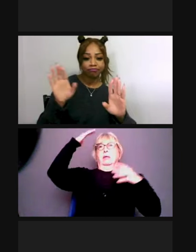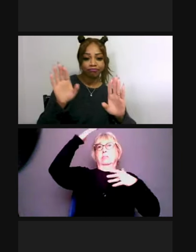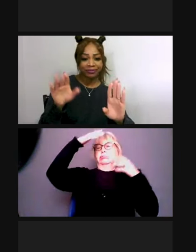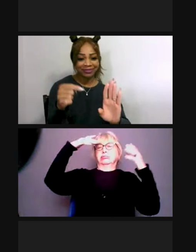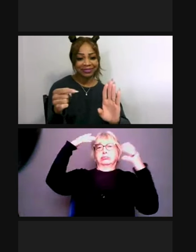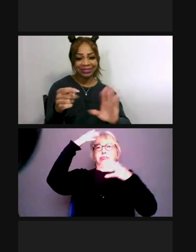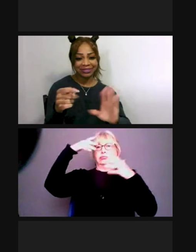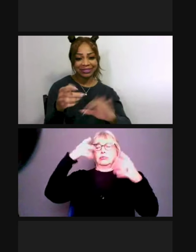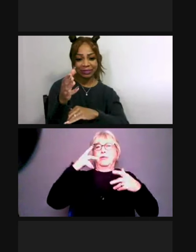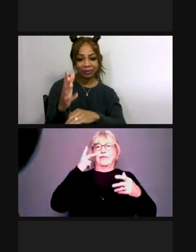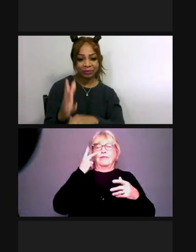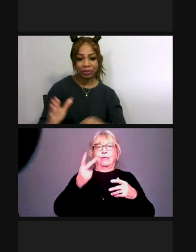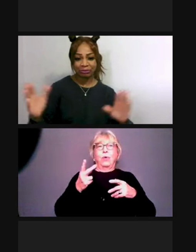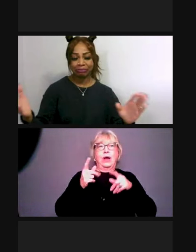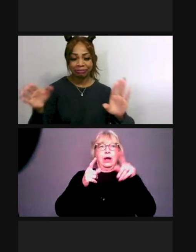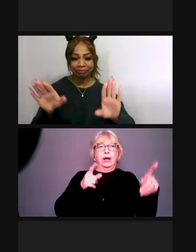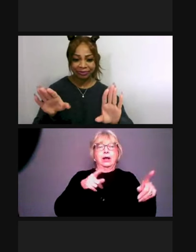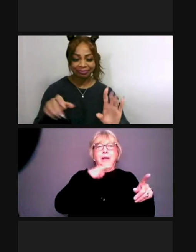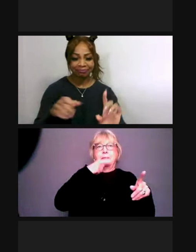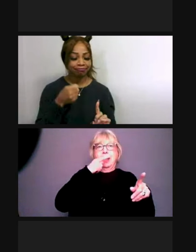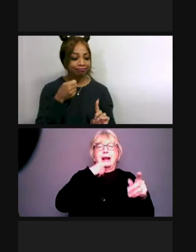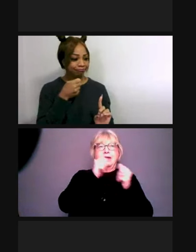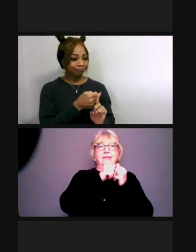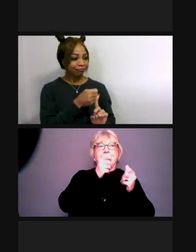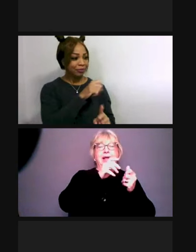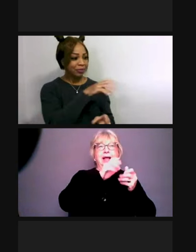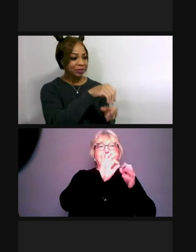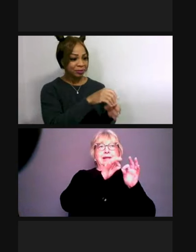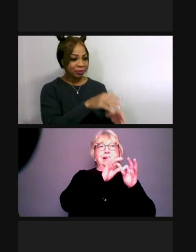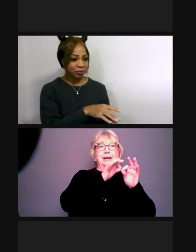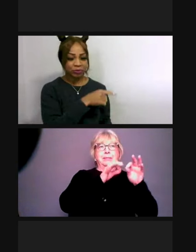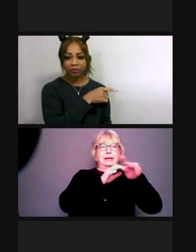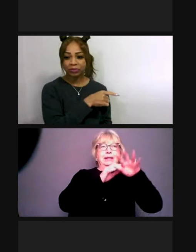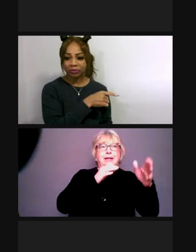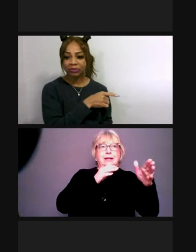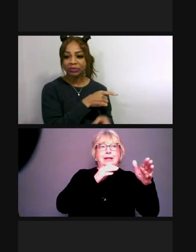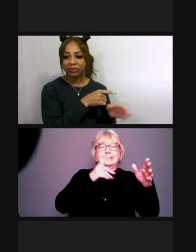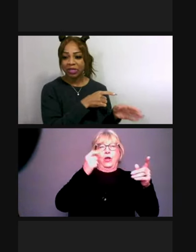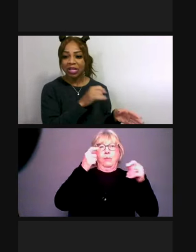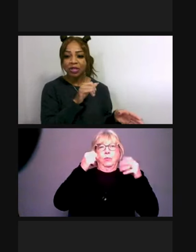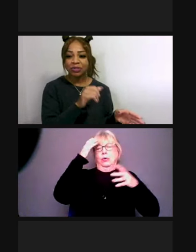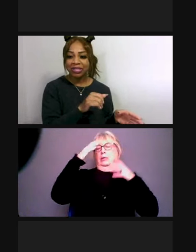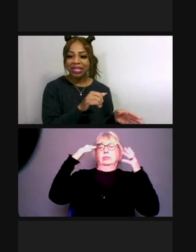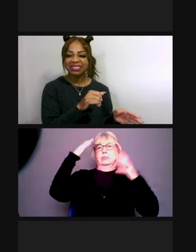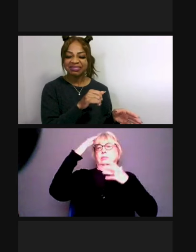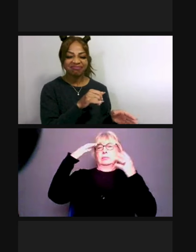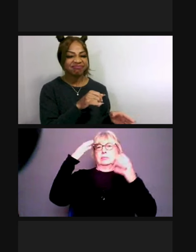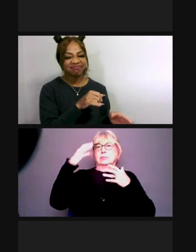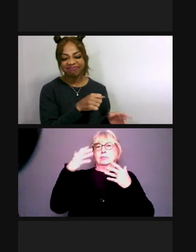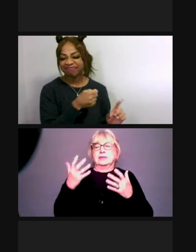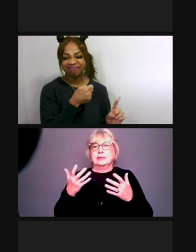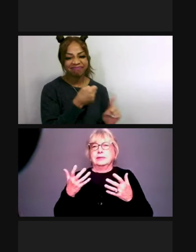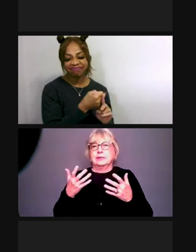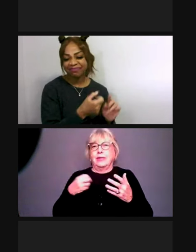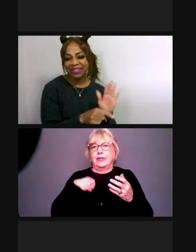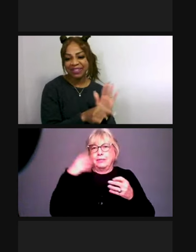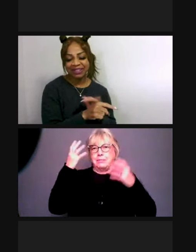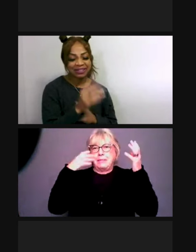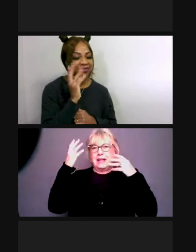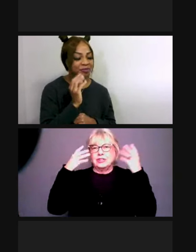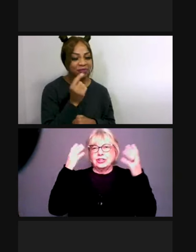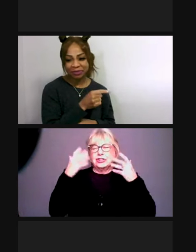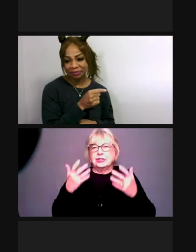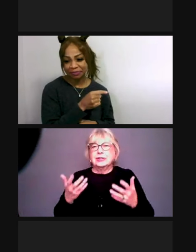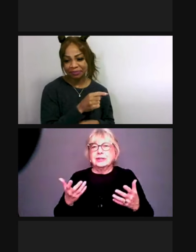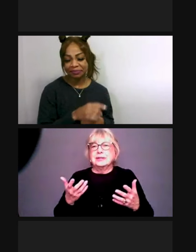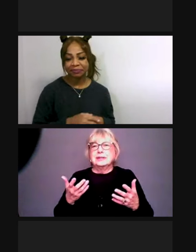l'interprète à côté de l'orateur était un peu perturbant. Et ça a plutôt créé une